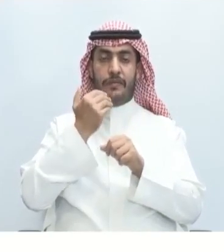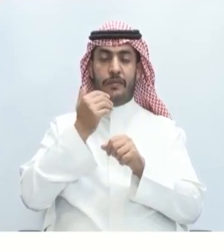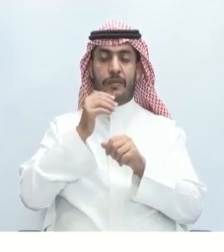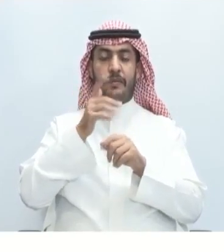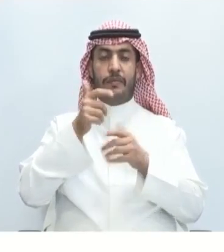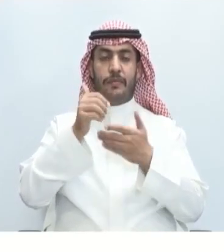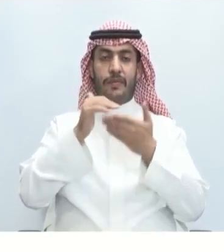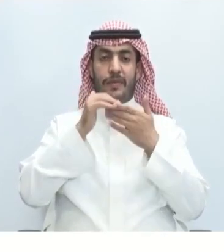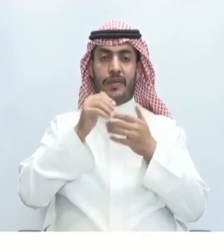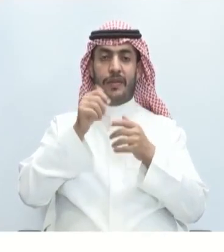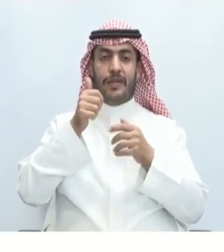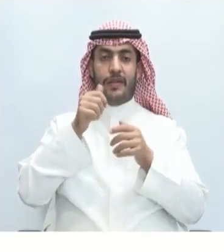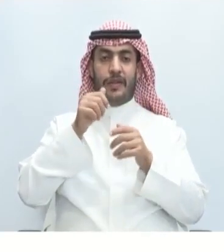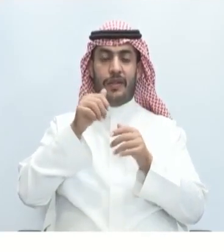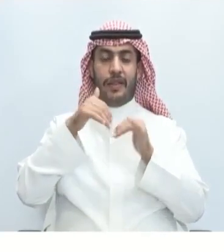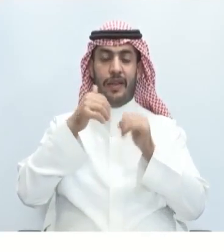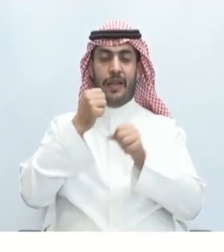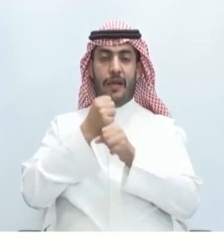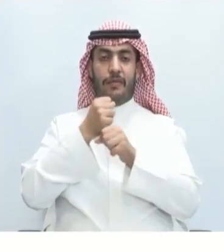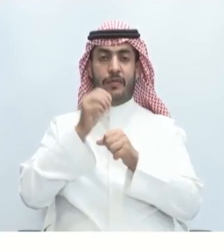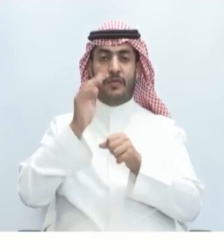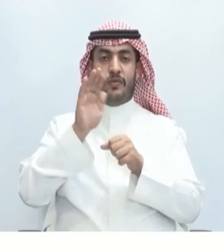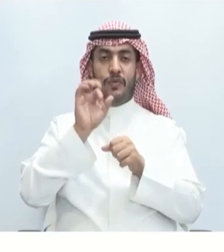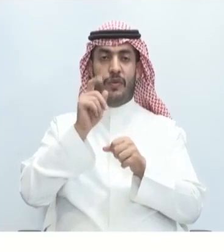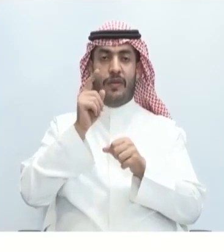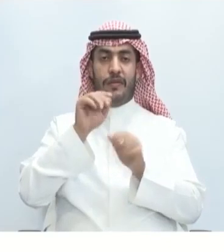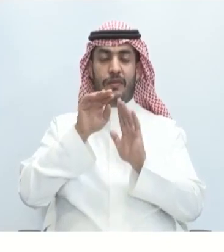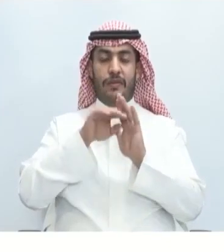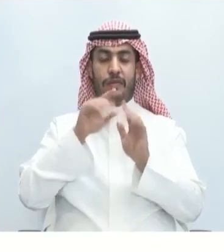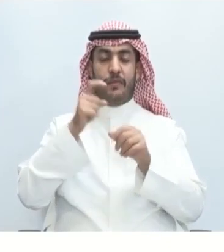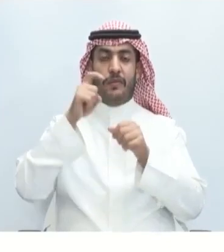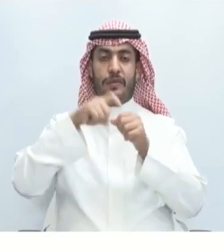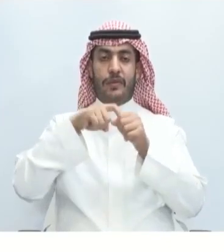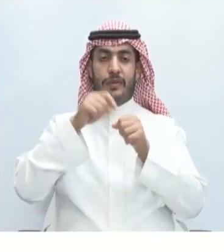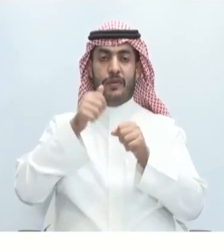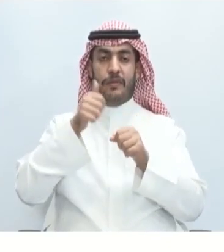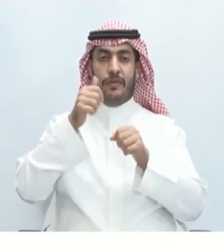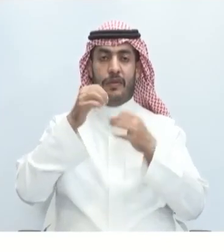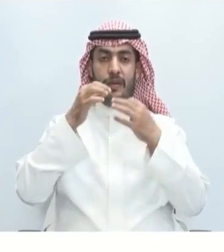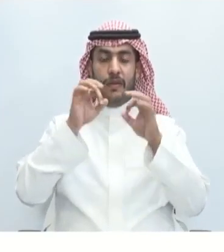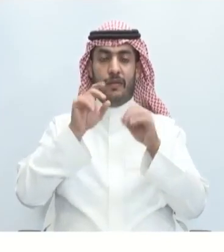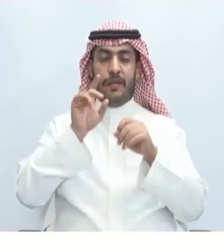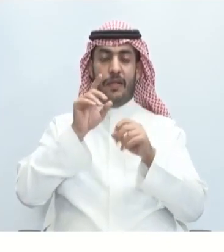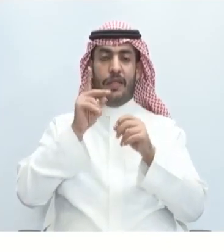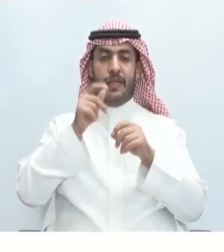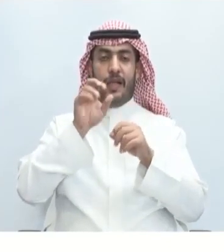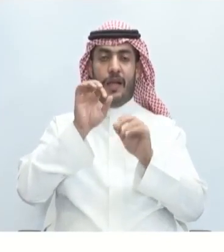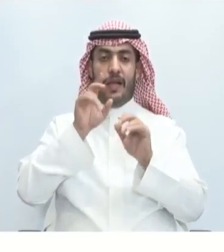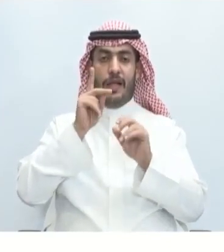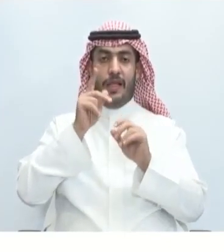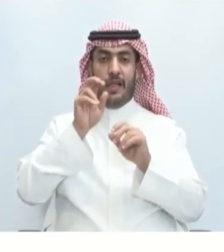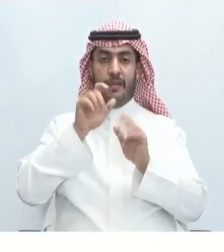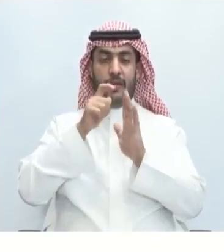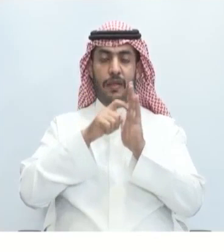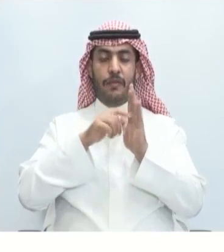ستساعدنا اداه سولفر على تحسين هذا الامر والوصول الى الطاقه او